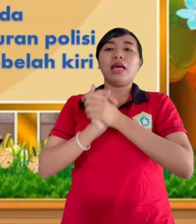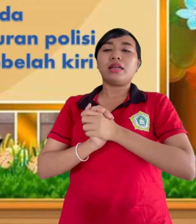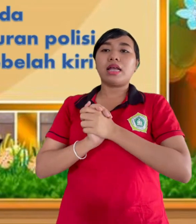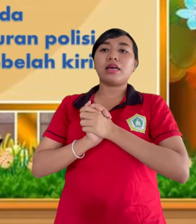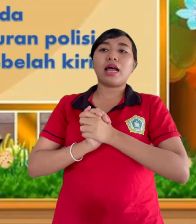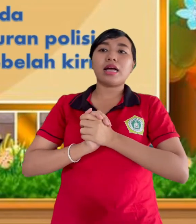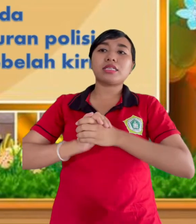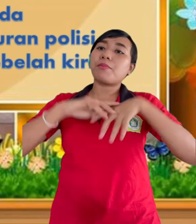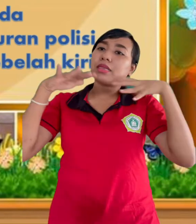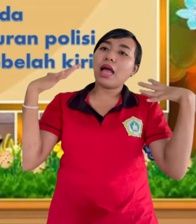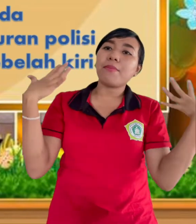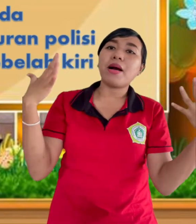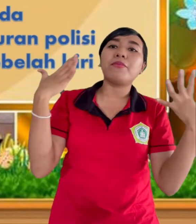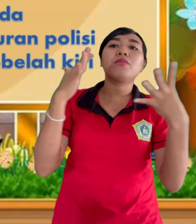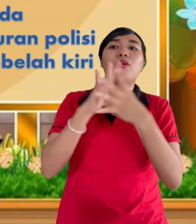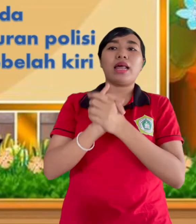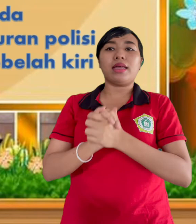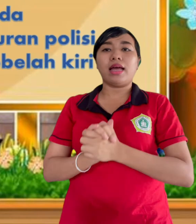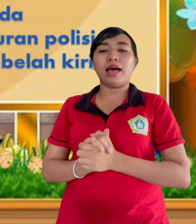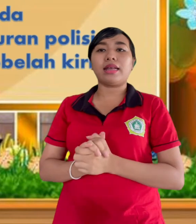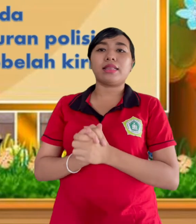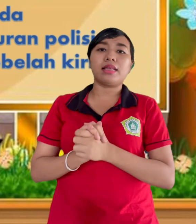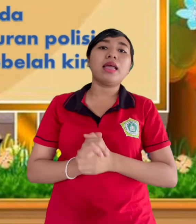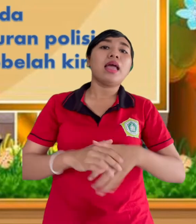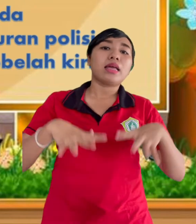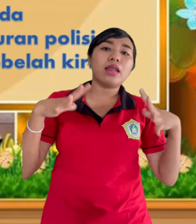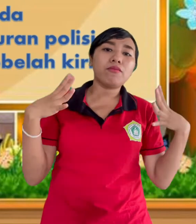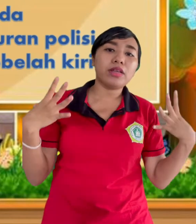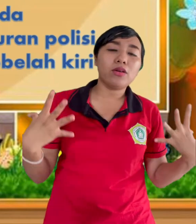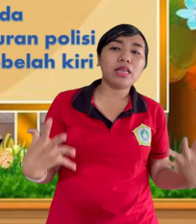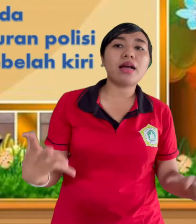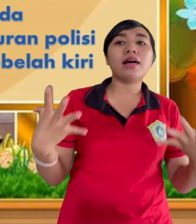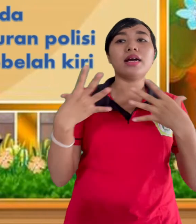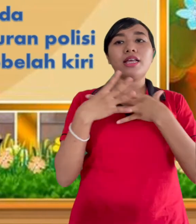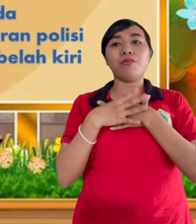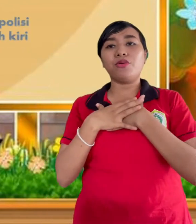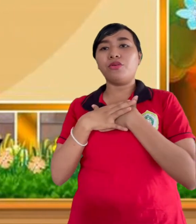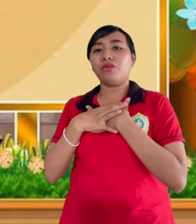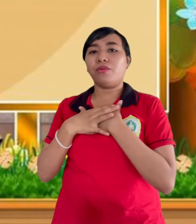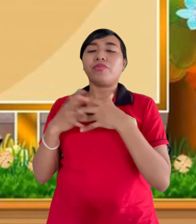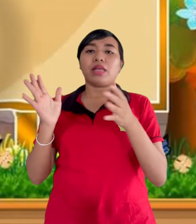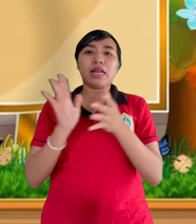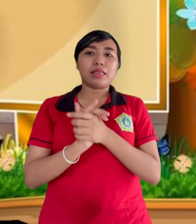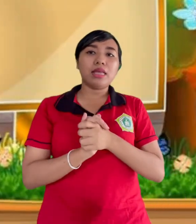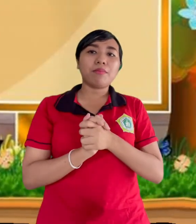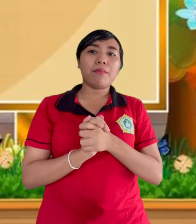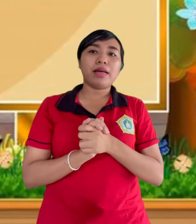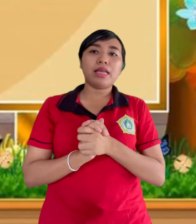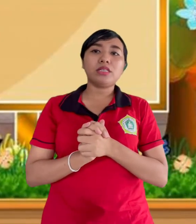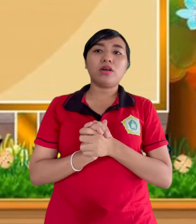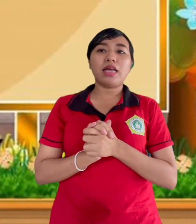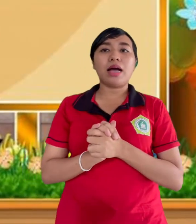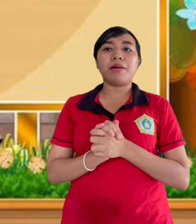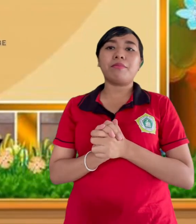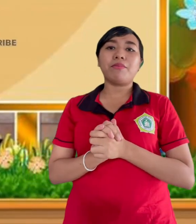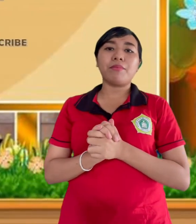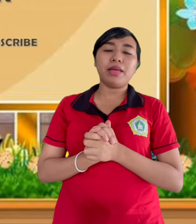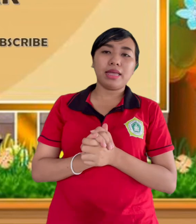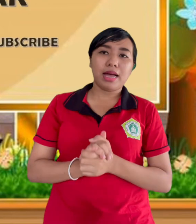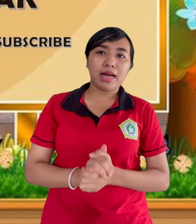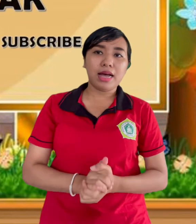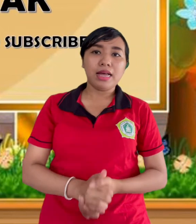apapun dan gerakan seperti apapun boleh ya. Nanti kirim videonya ke Ibu Guru. Nanti mamanya juga yang